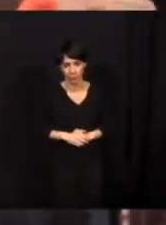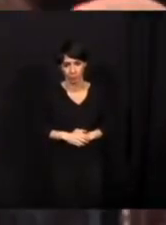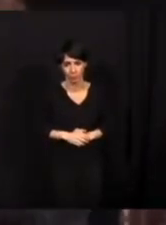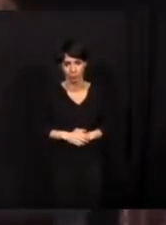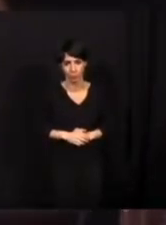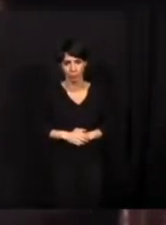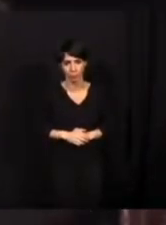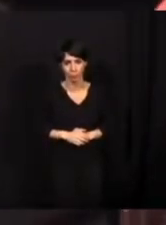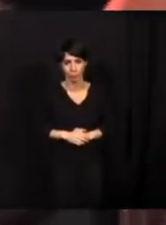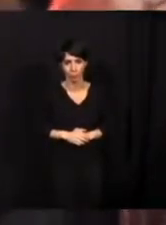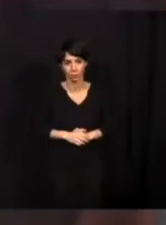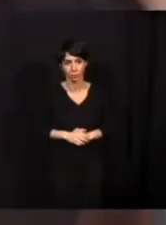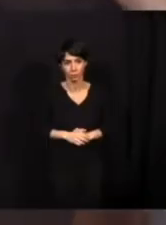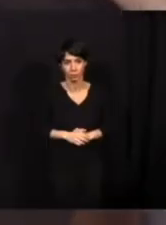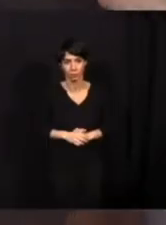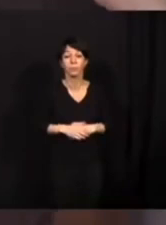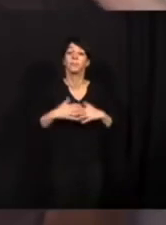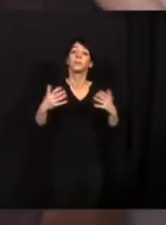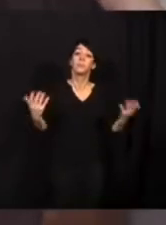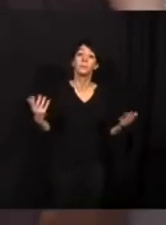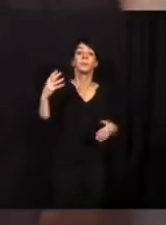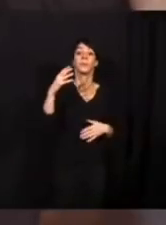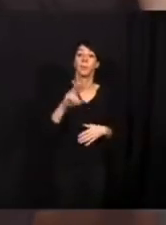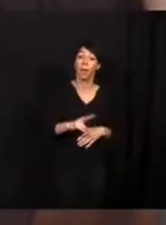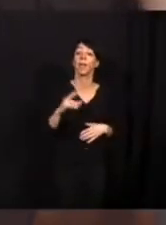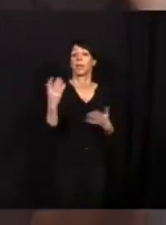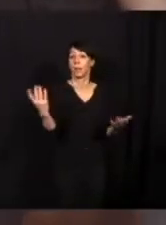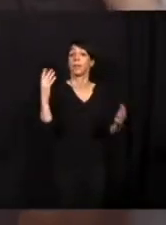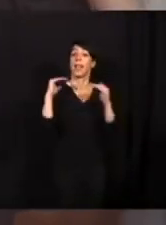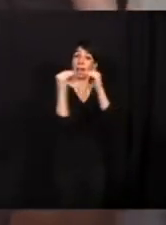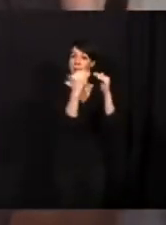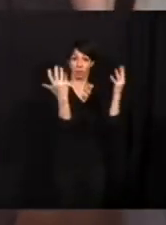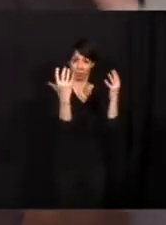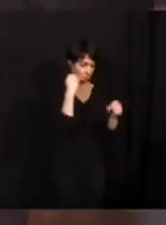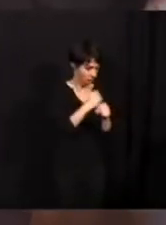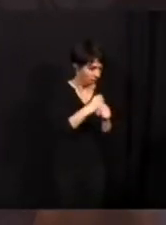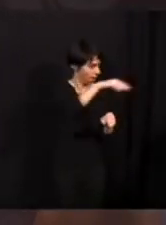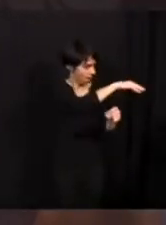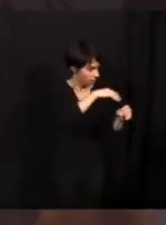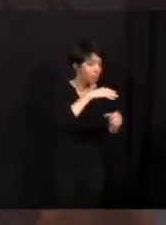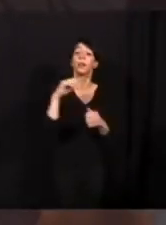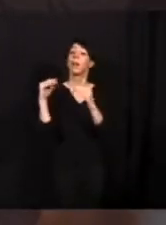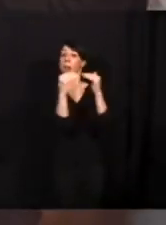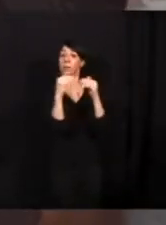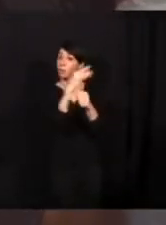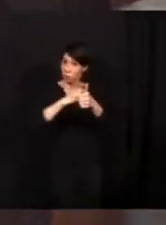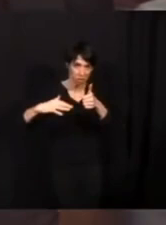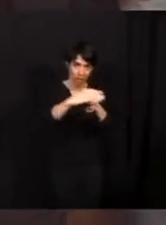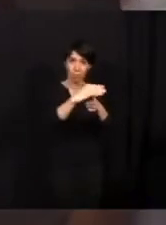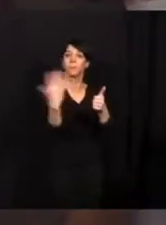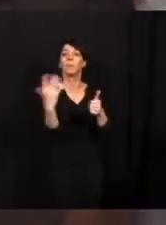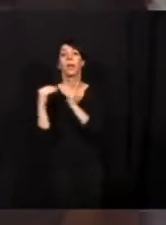Alors l'égalité, c'est au travail, l'égalité, c'est dans la société, mais l'égalité, c'est aussi dans le